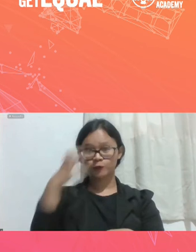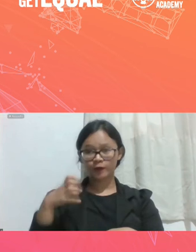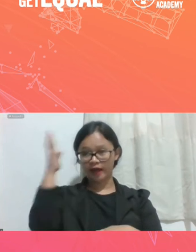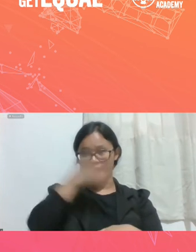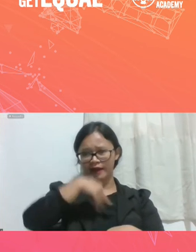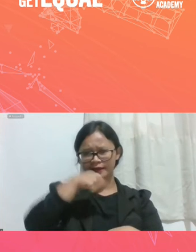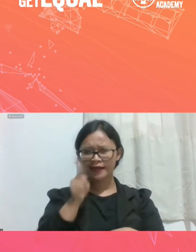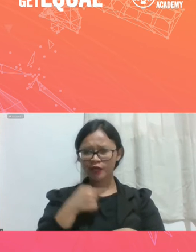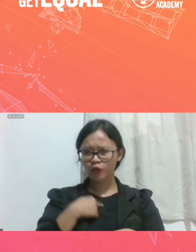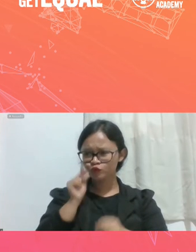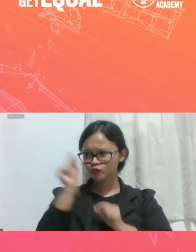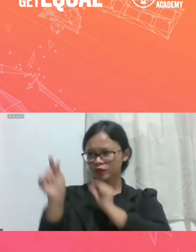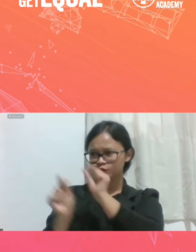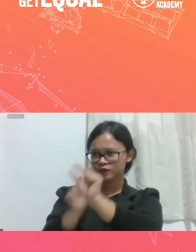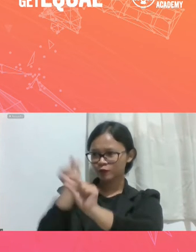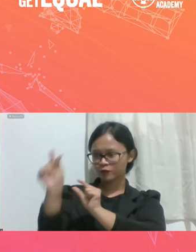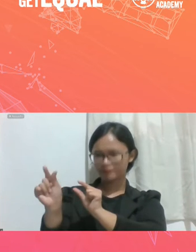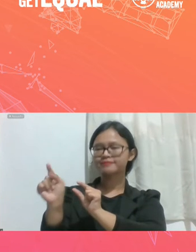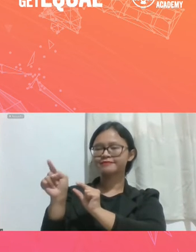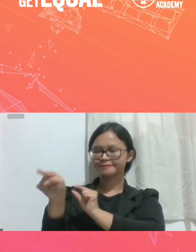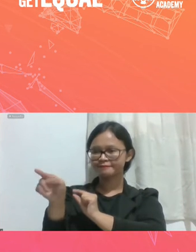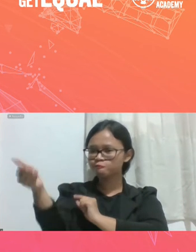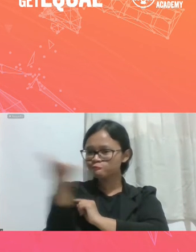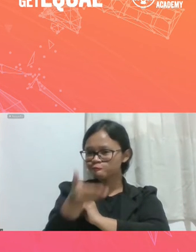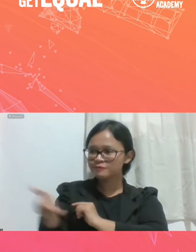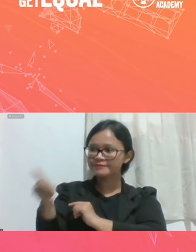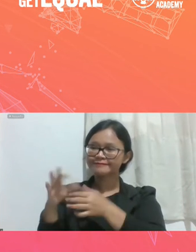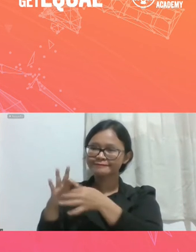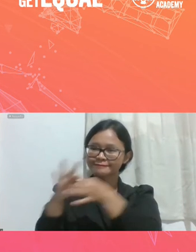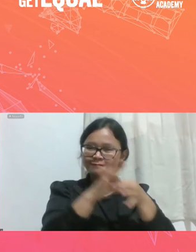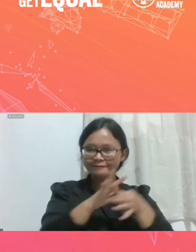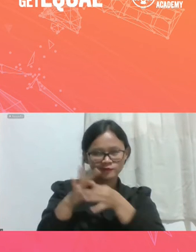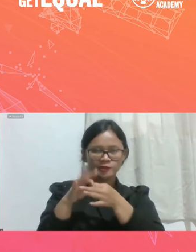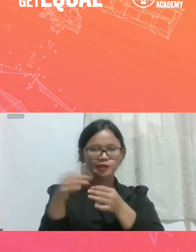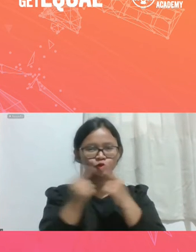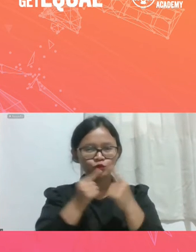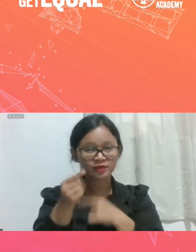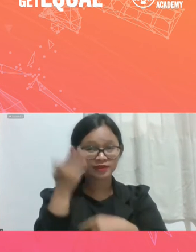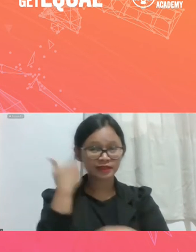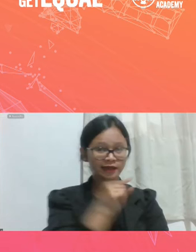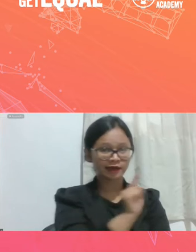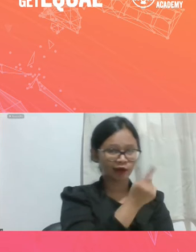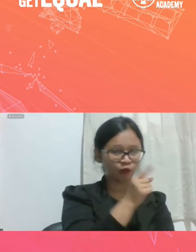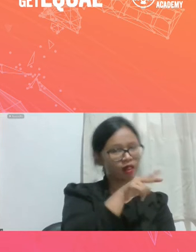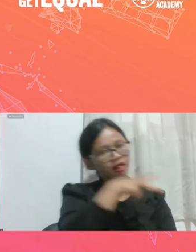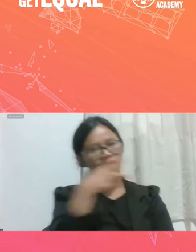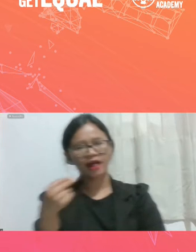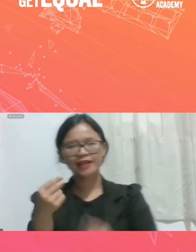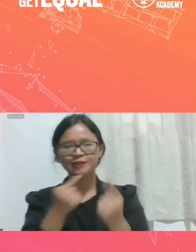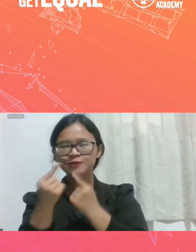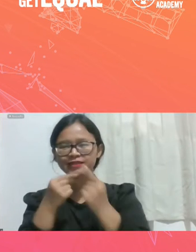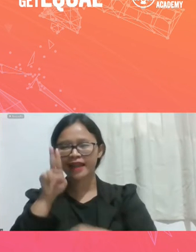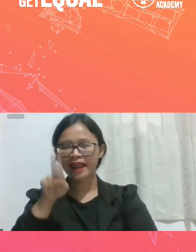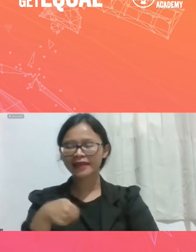telah mengundang berbagai pihak untuk berdiskusi bersama kita menanggapi apa tadi diskusi yang pertama. Langsung saja, halo